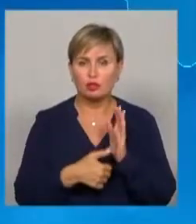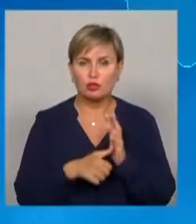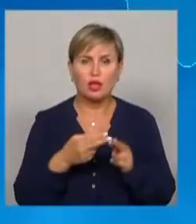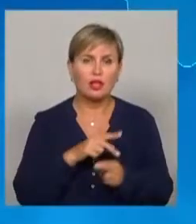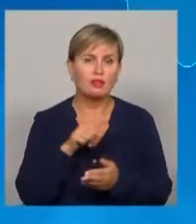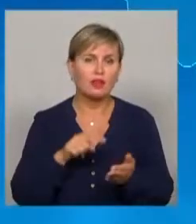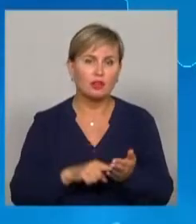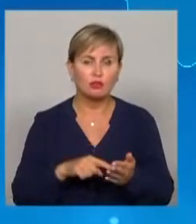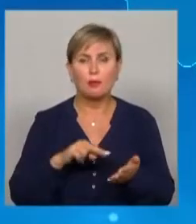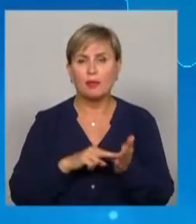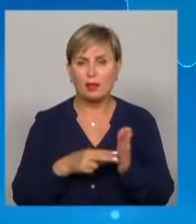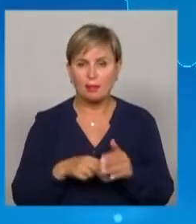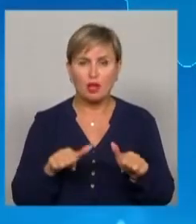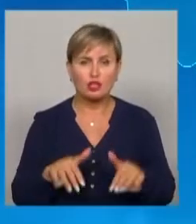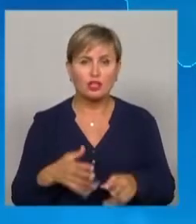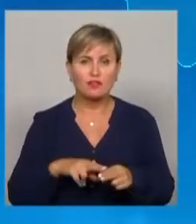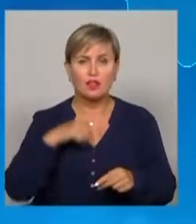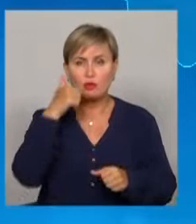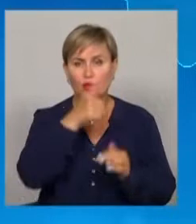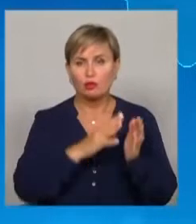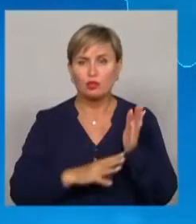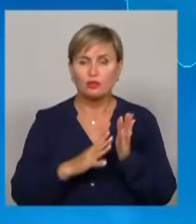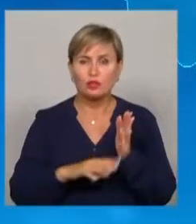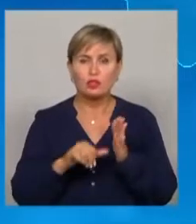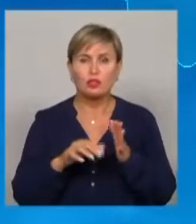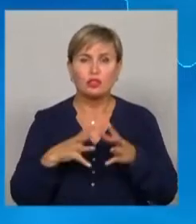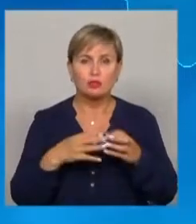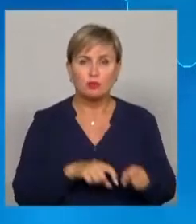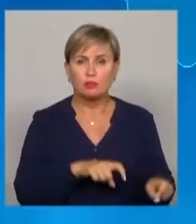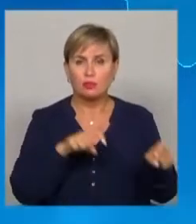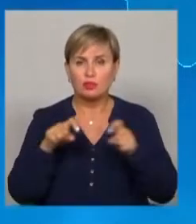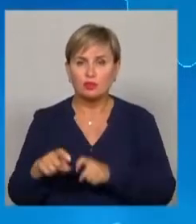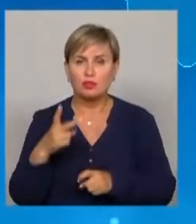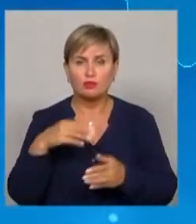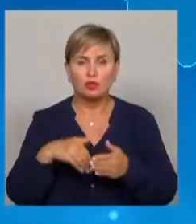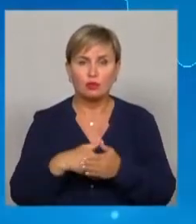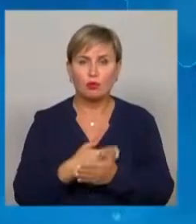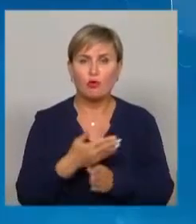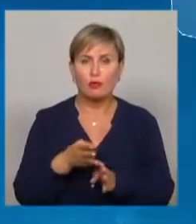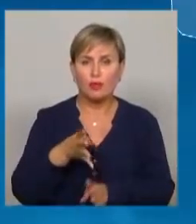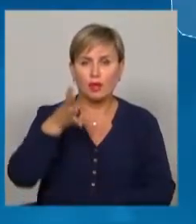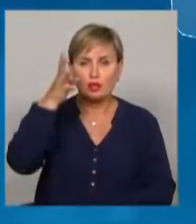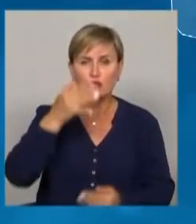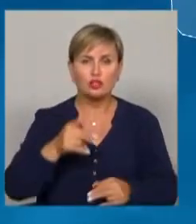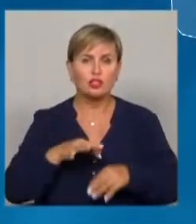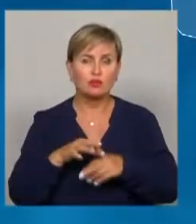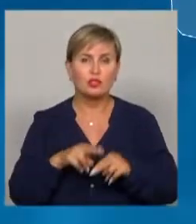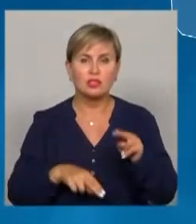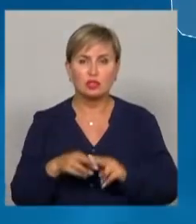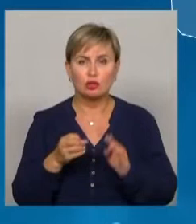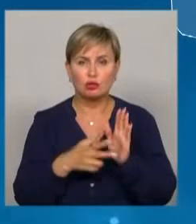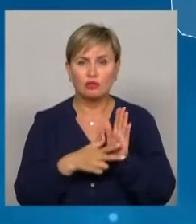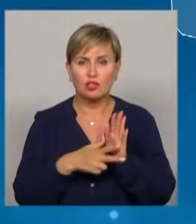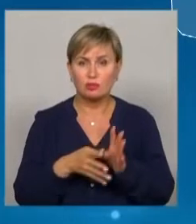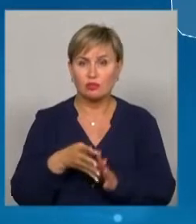вопрос планомерно решается. В этом году 96 семей переселили в две новые многоэтажки. Сейчас ведется строительство еще 8